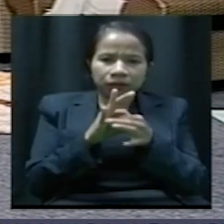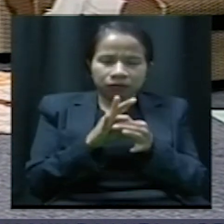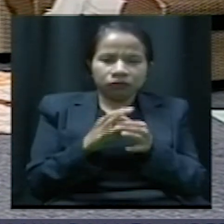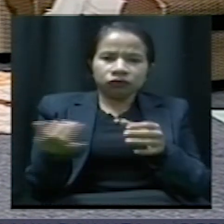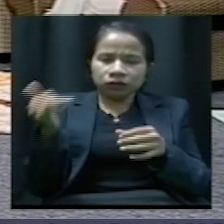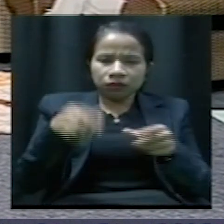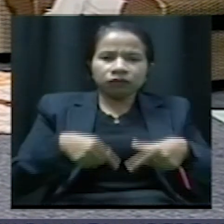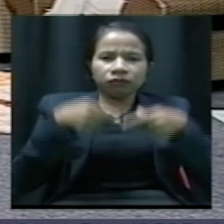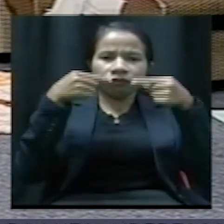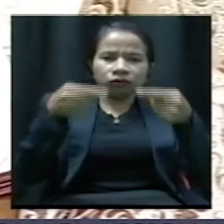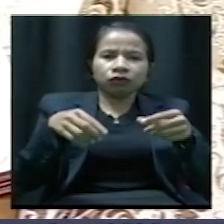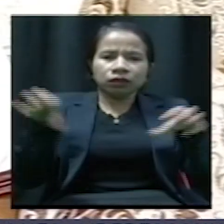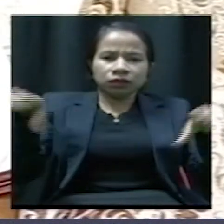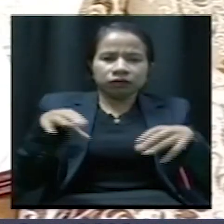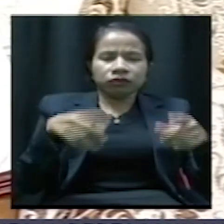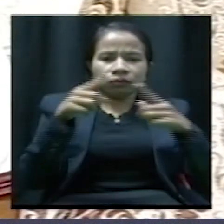ema deficiencia